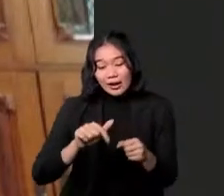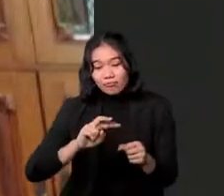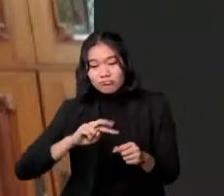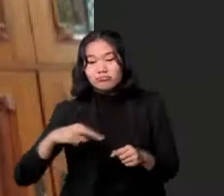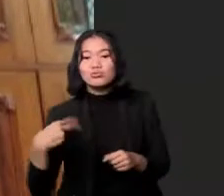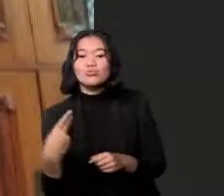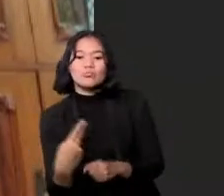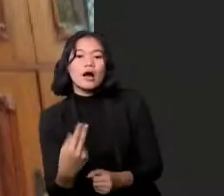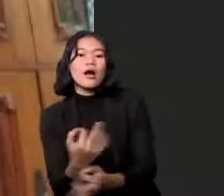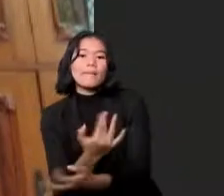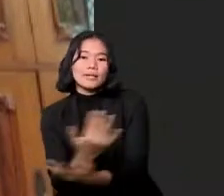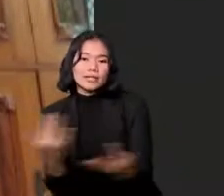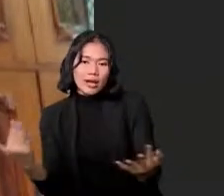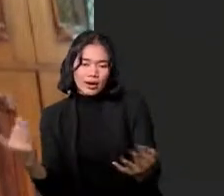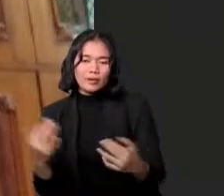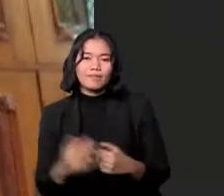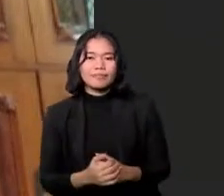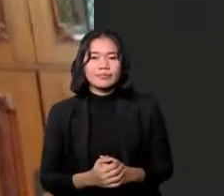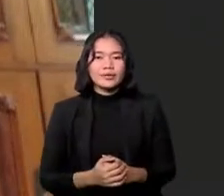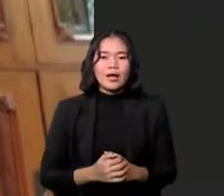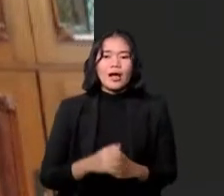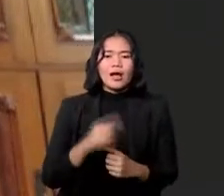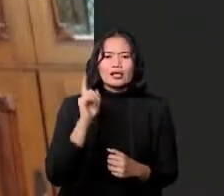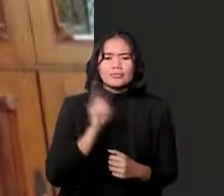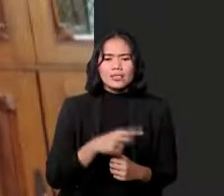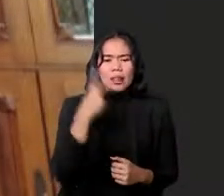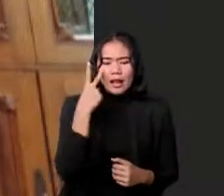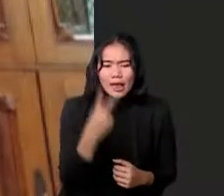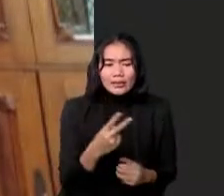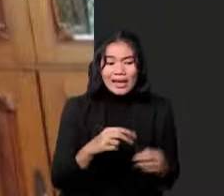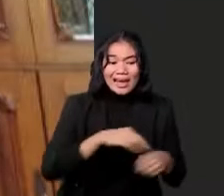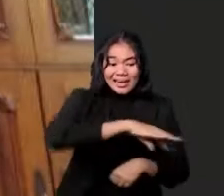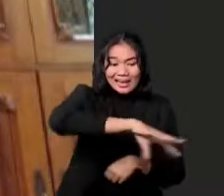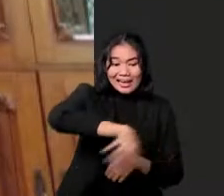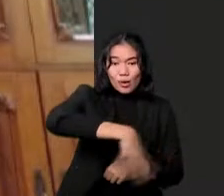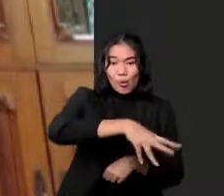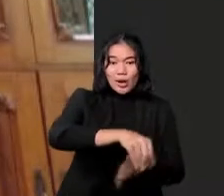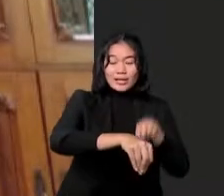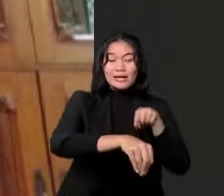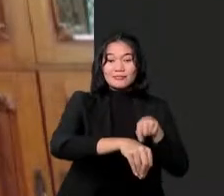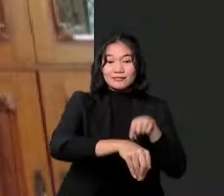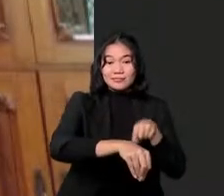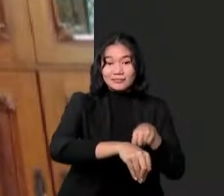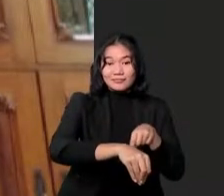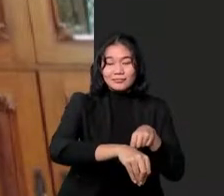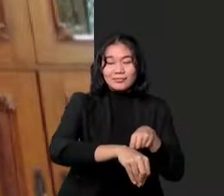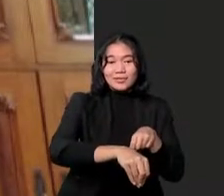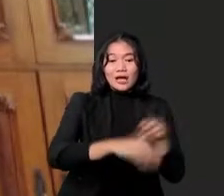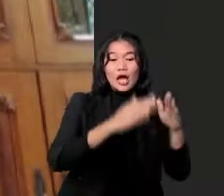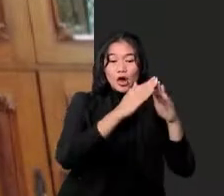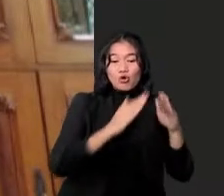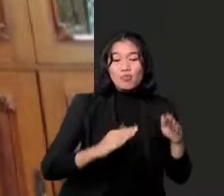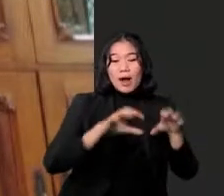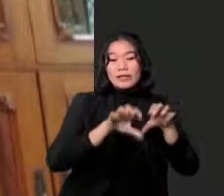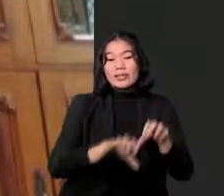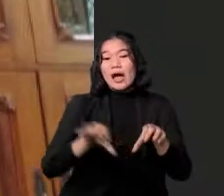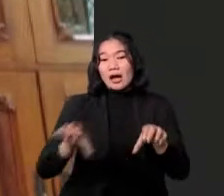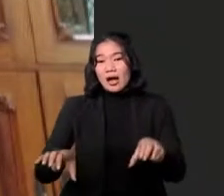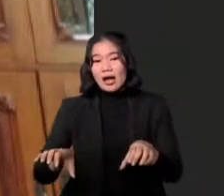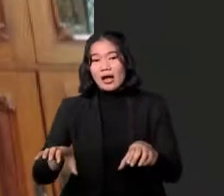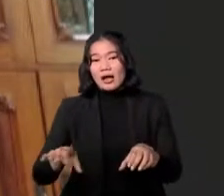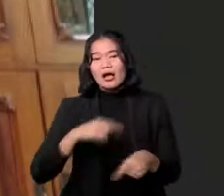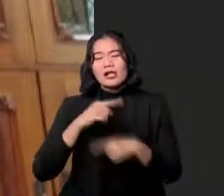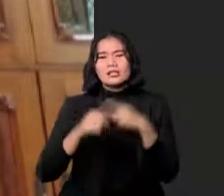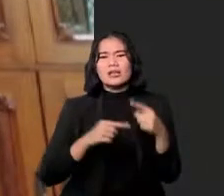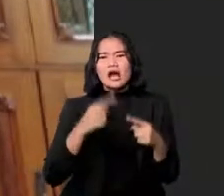Dan ini menarik sekali untuk melihat di mana institusi keluarga yang selama ini, institusi rumah tangga yang selama ini selalu